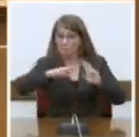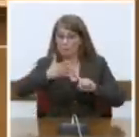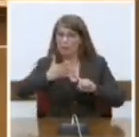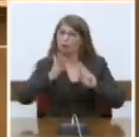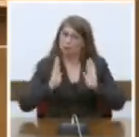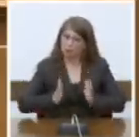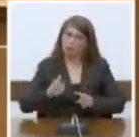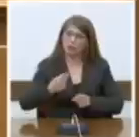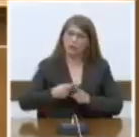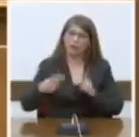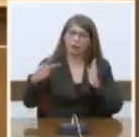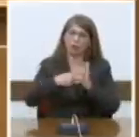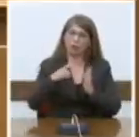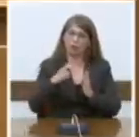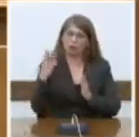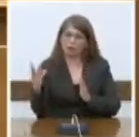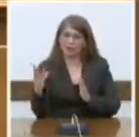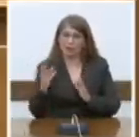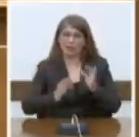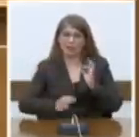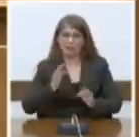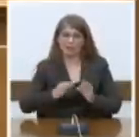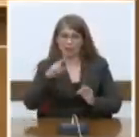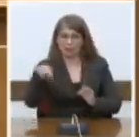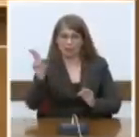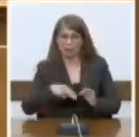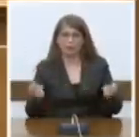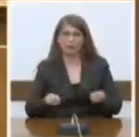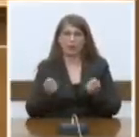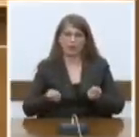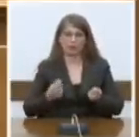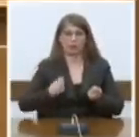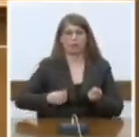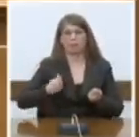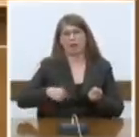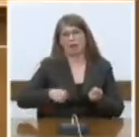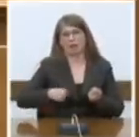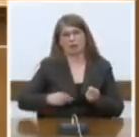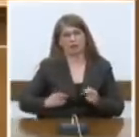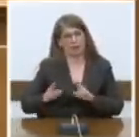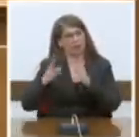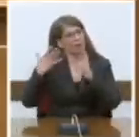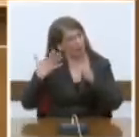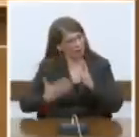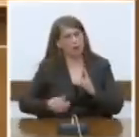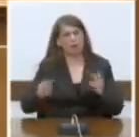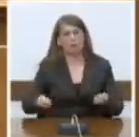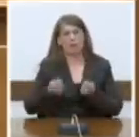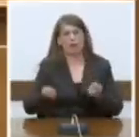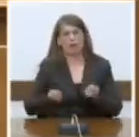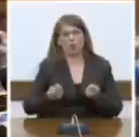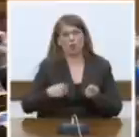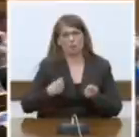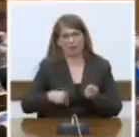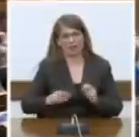δυνατόν στην Ελλάδα του 23 να συζητάμε για απόρριψη στην παραγωγή πράσινης ενέργειας. Κι όμως υπάρχει πλέον παραγόμενη πράσινη ενέργεια που δεν